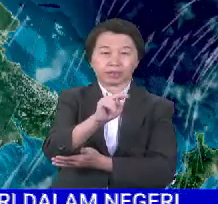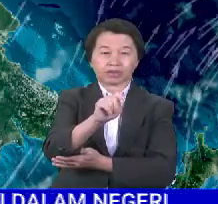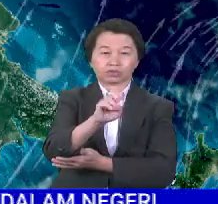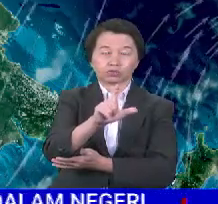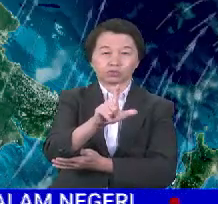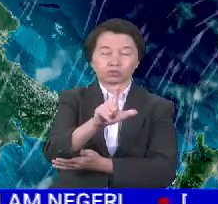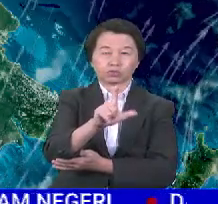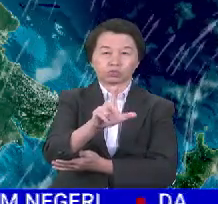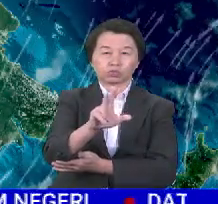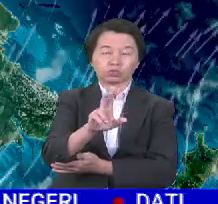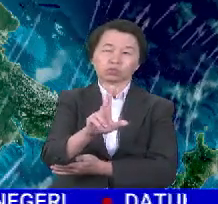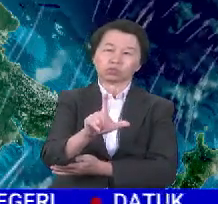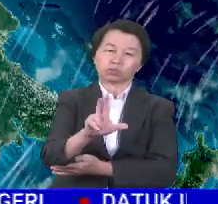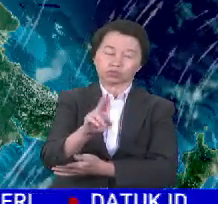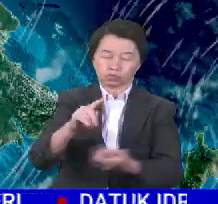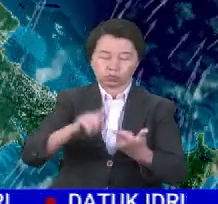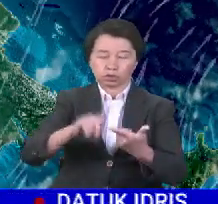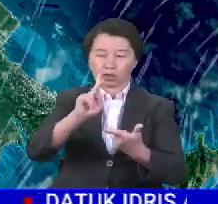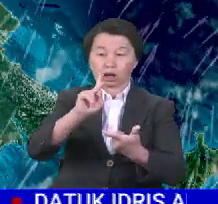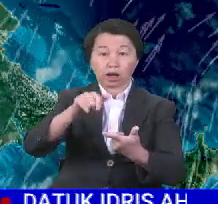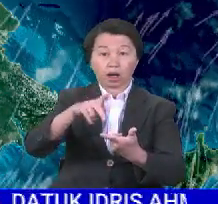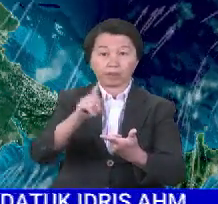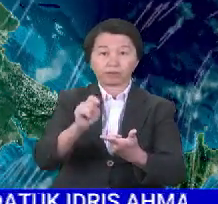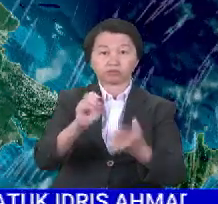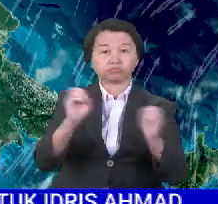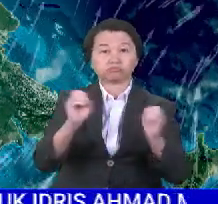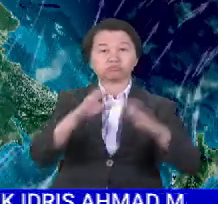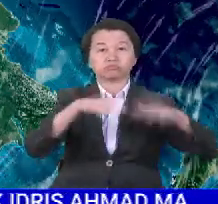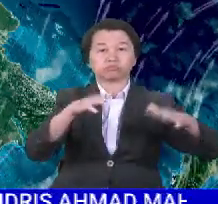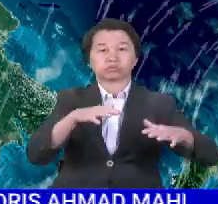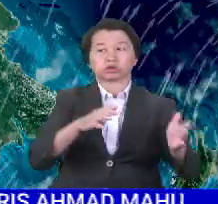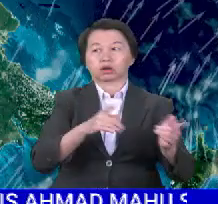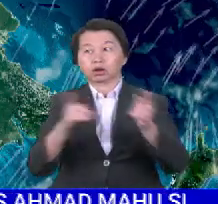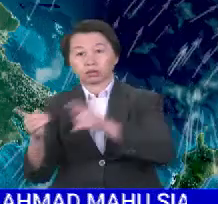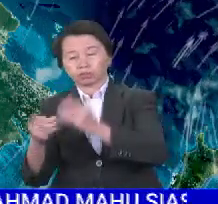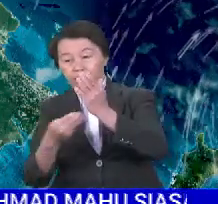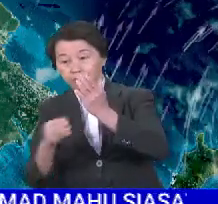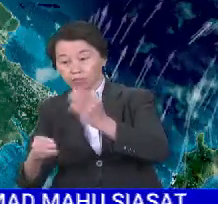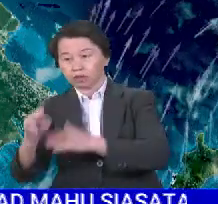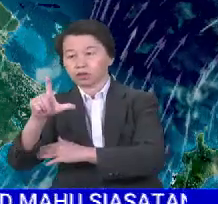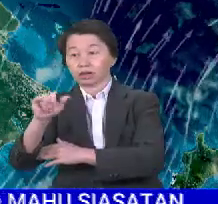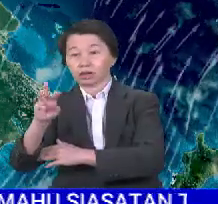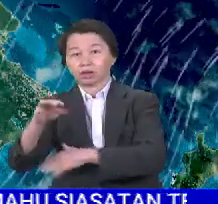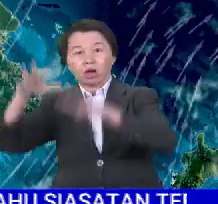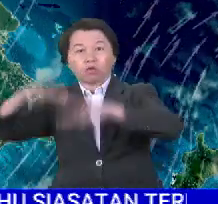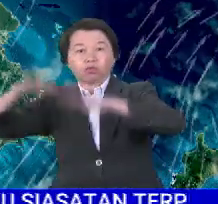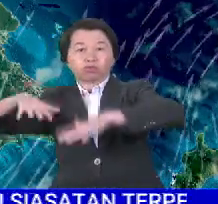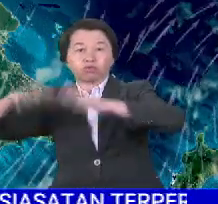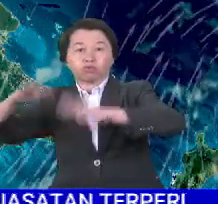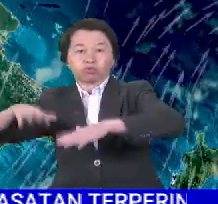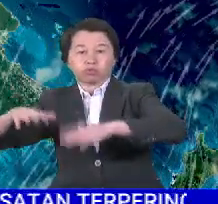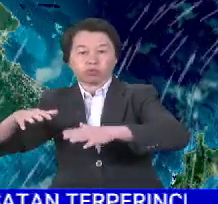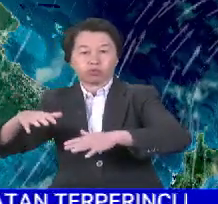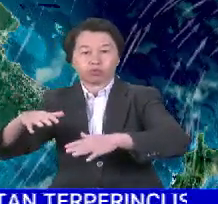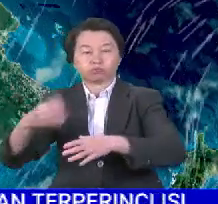juga Kapit. Namun ia semakin lebat menuju ke utara seperti di Miri dan juga Limbang. Dan keadaan sedikit